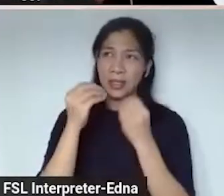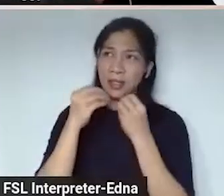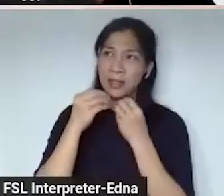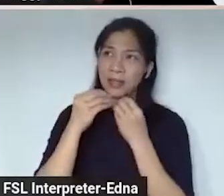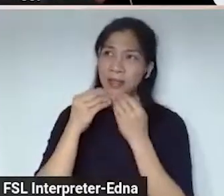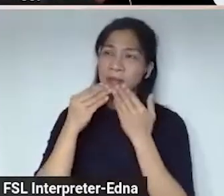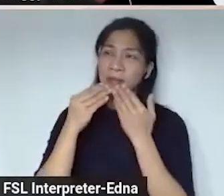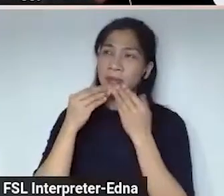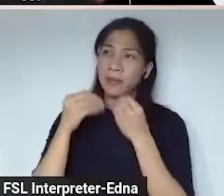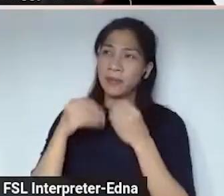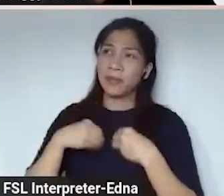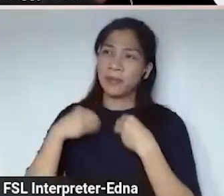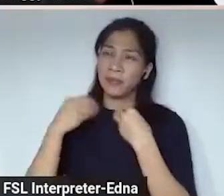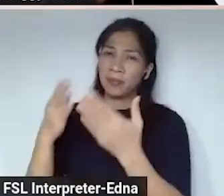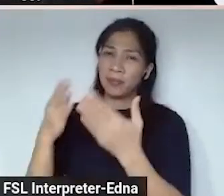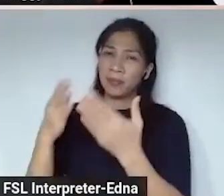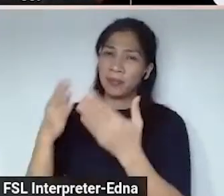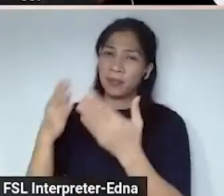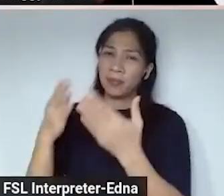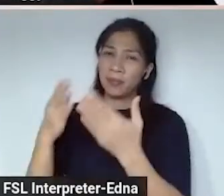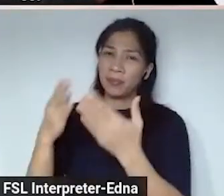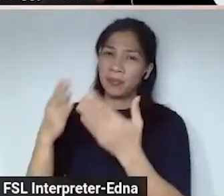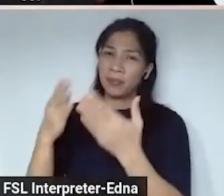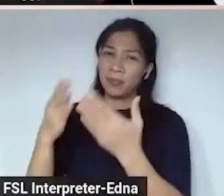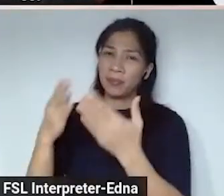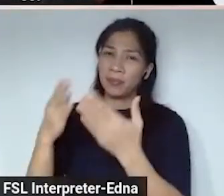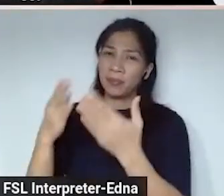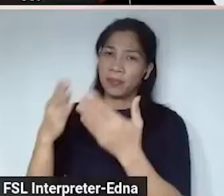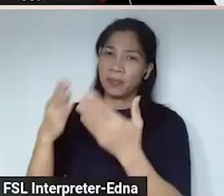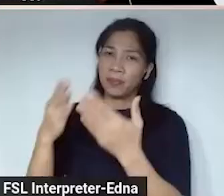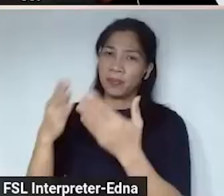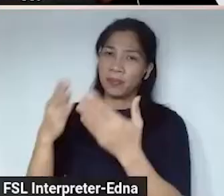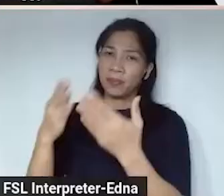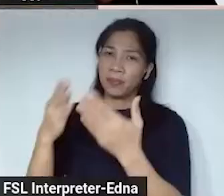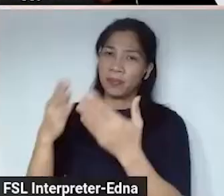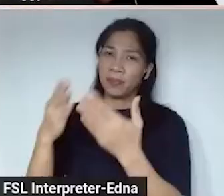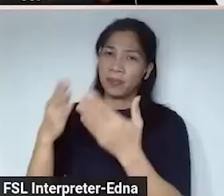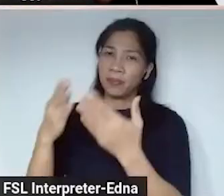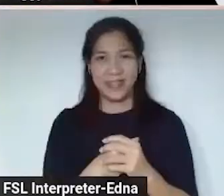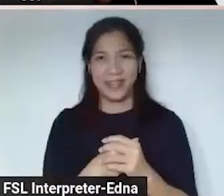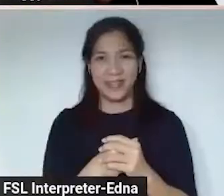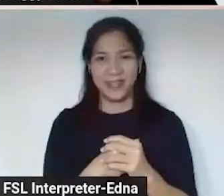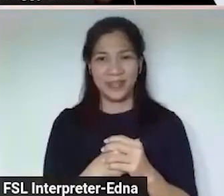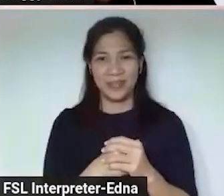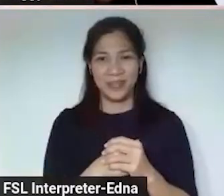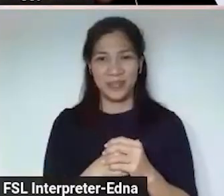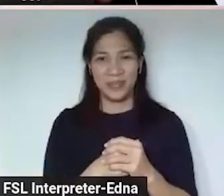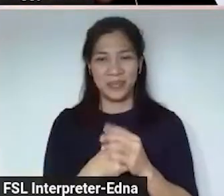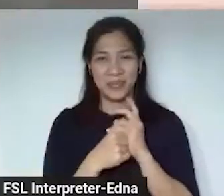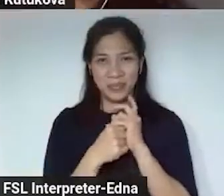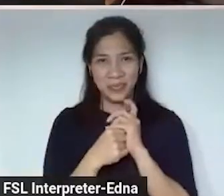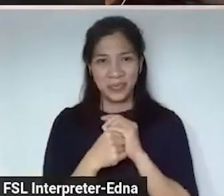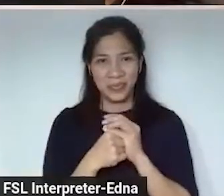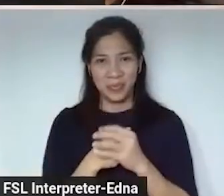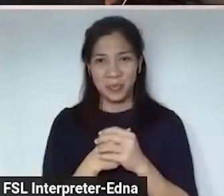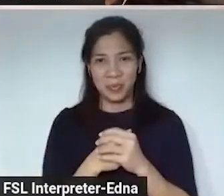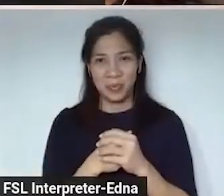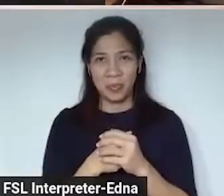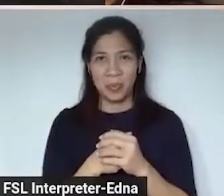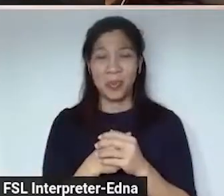He'll do the rest. Mm-mm, correct. Give thanks to the Lord in all circumstances, di ba,